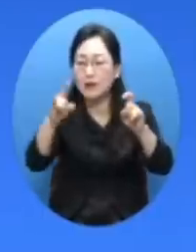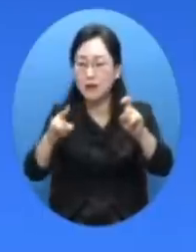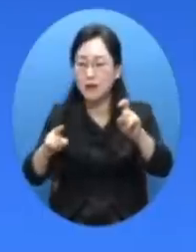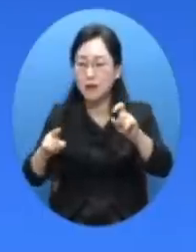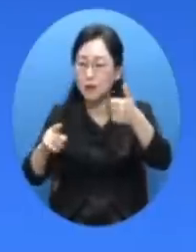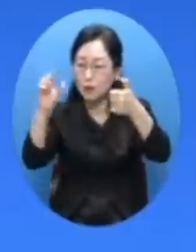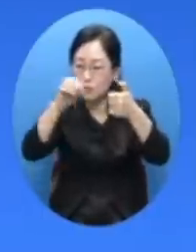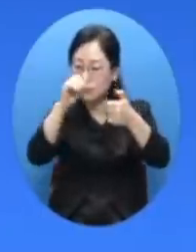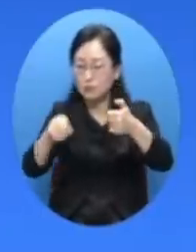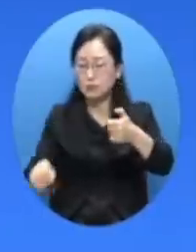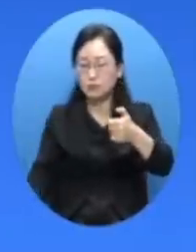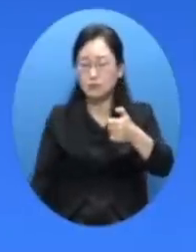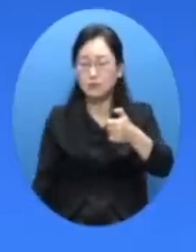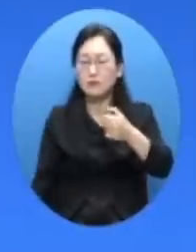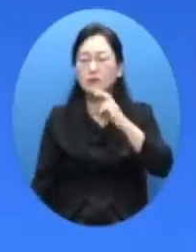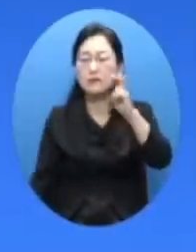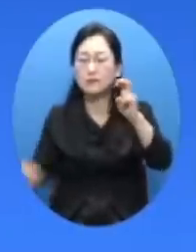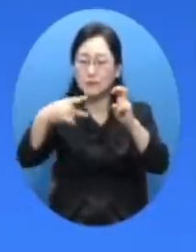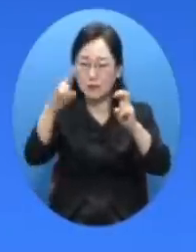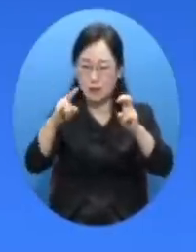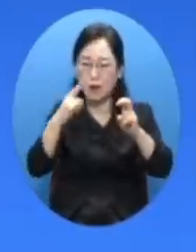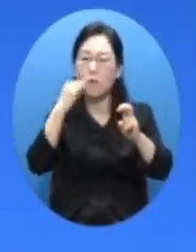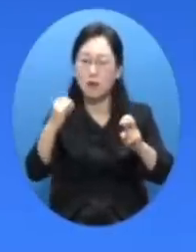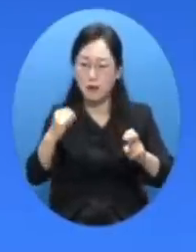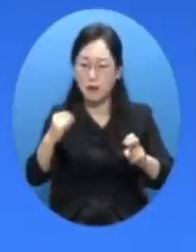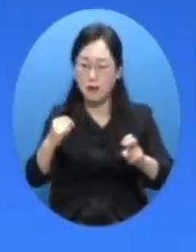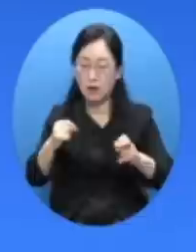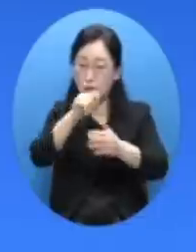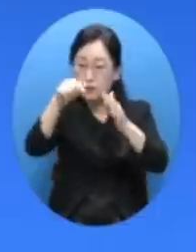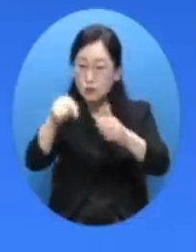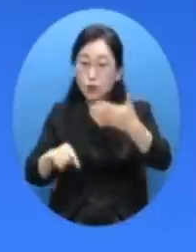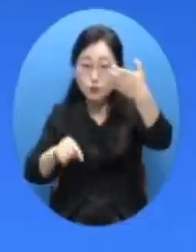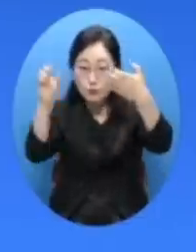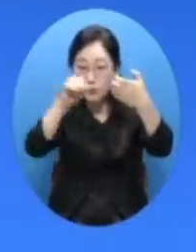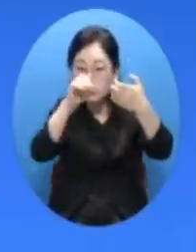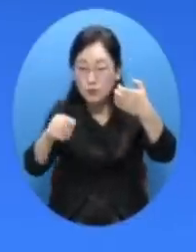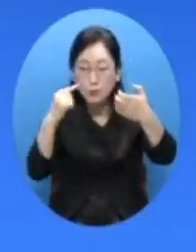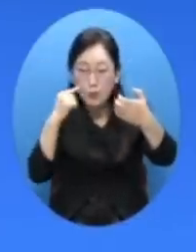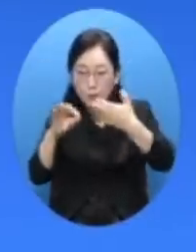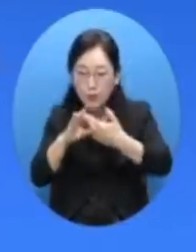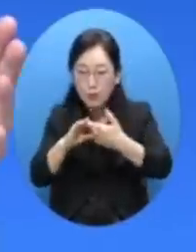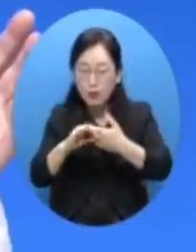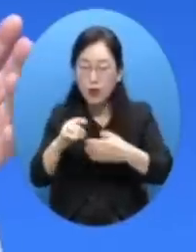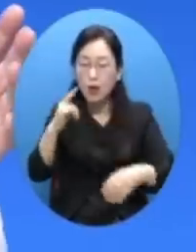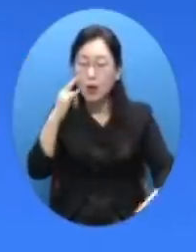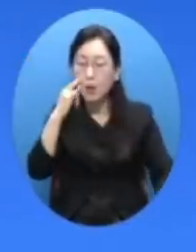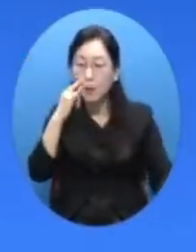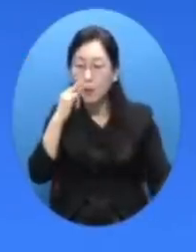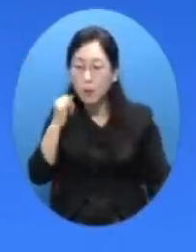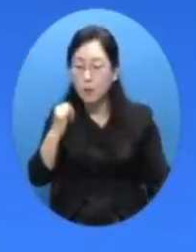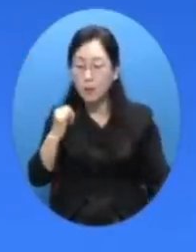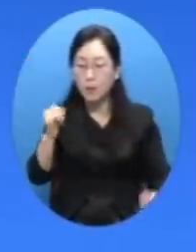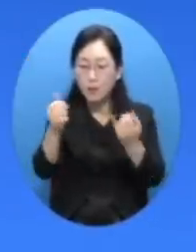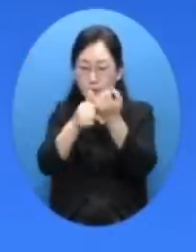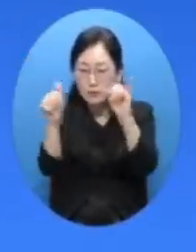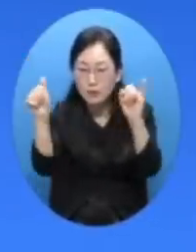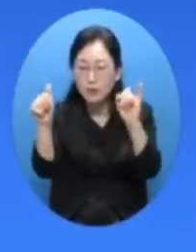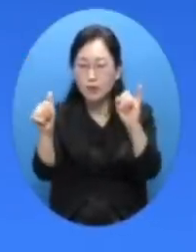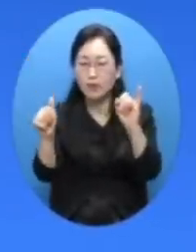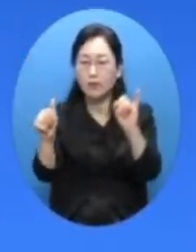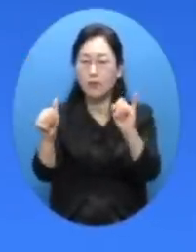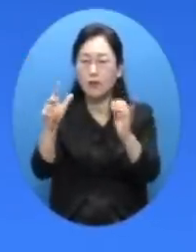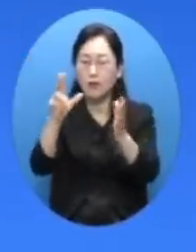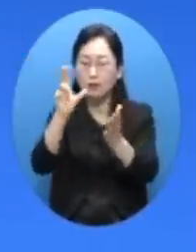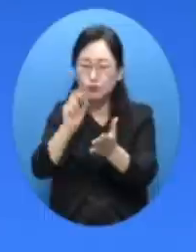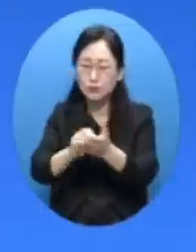버려진 엄마고 그중에 그 엄마의 90%가 결손 가정, 부모님이 깨어지고 문제가 있는 가정에